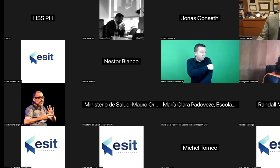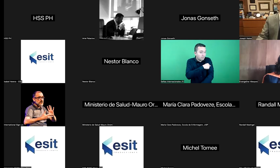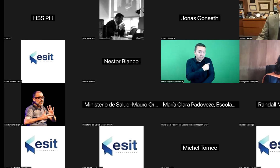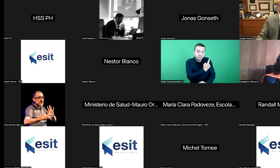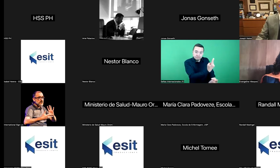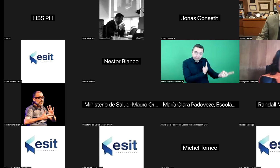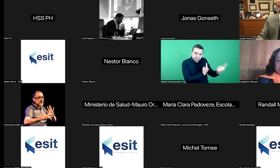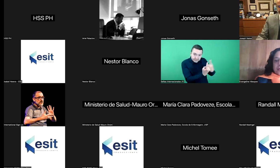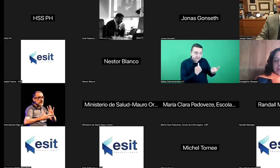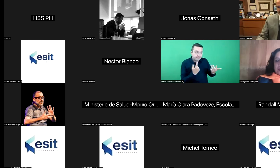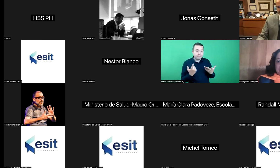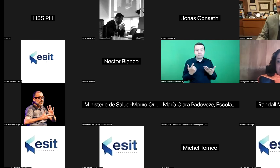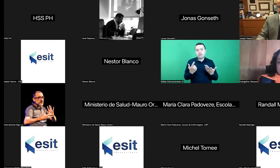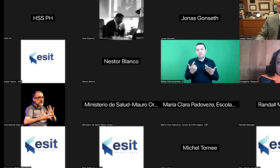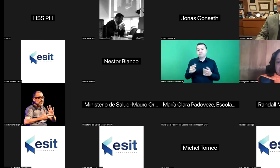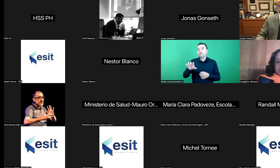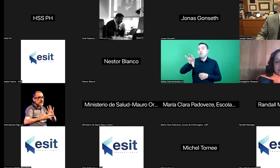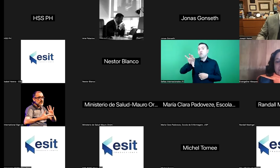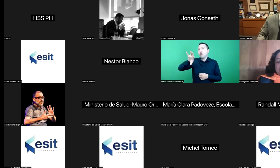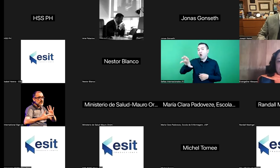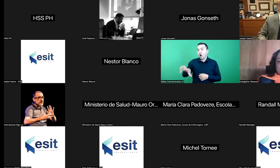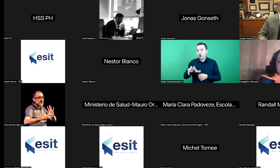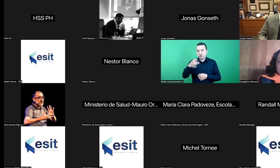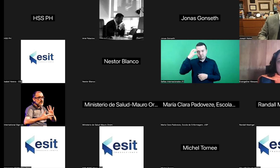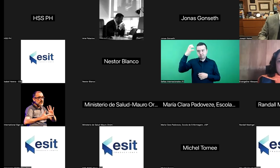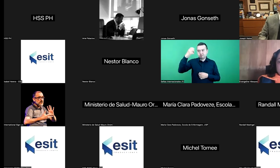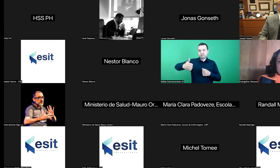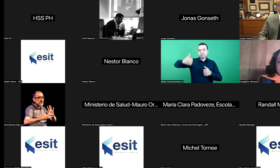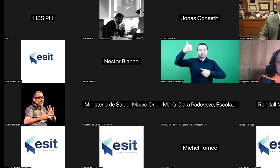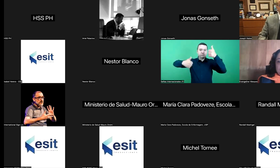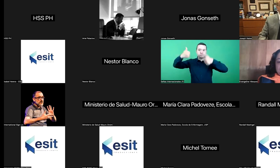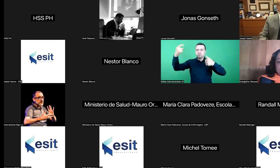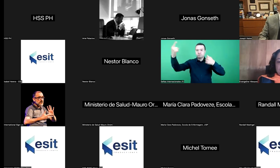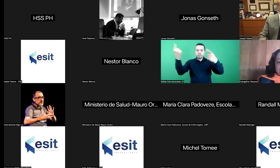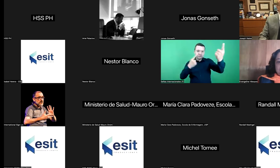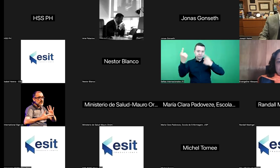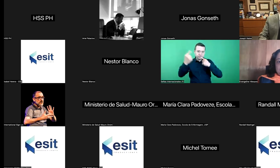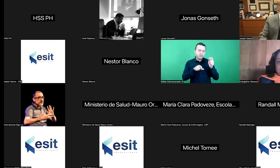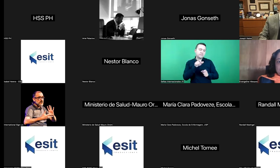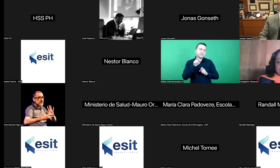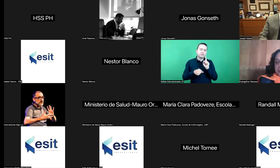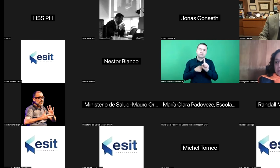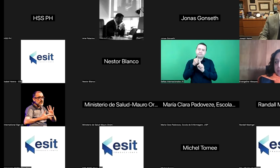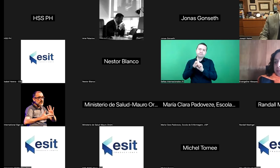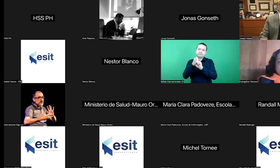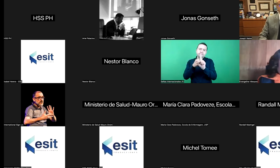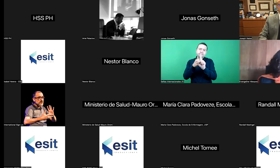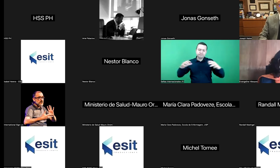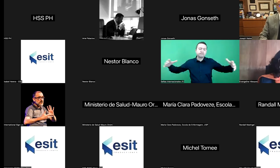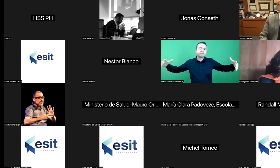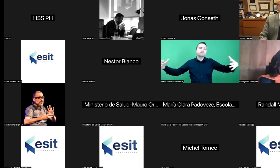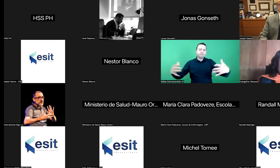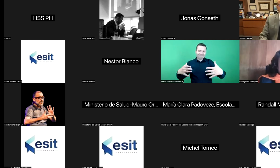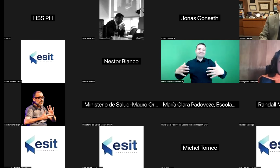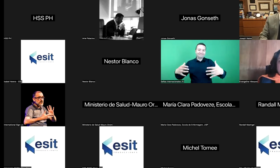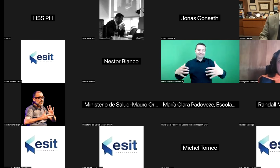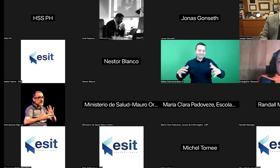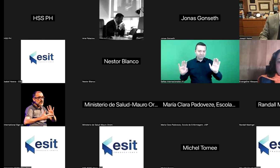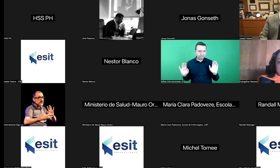plusieurs autorités au niveau national, sous-national, des gestionnaires, mais surtout, on est réunis en